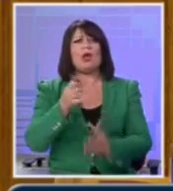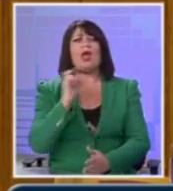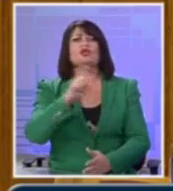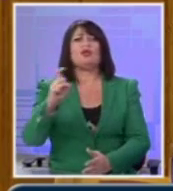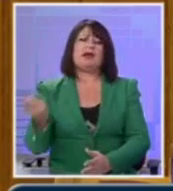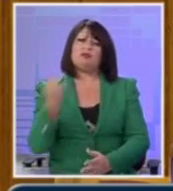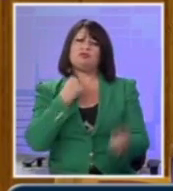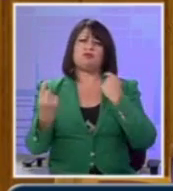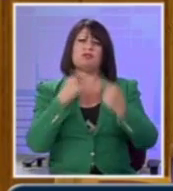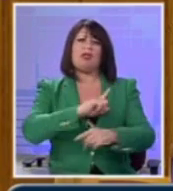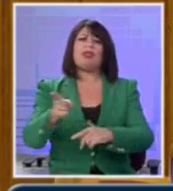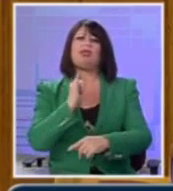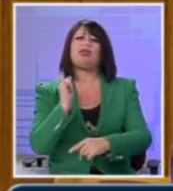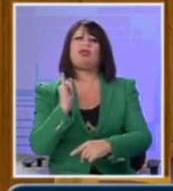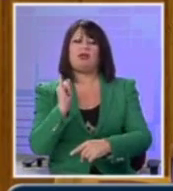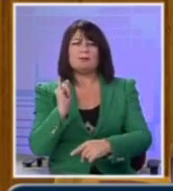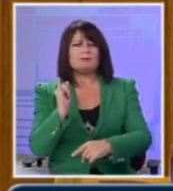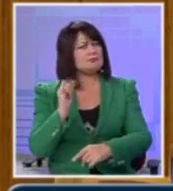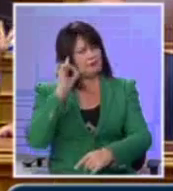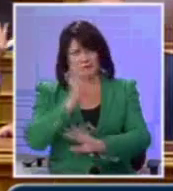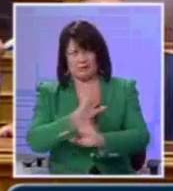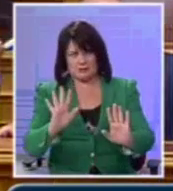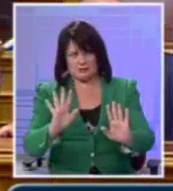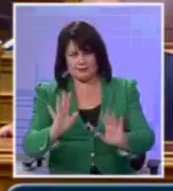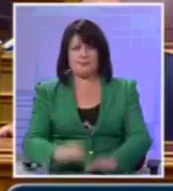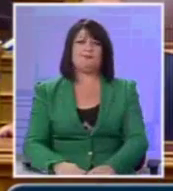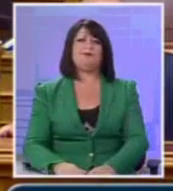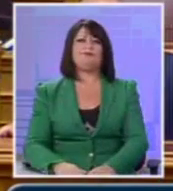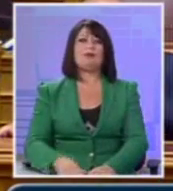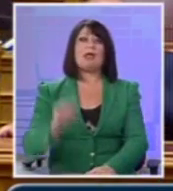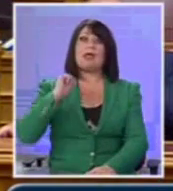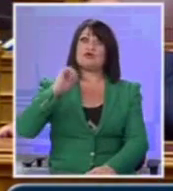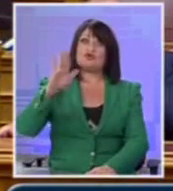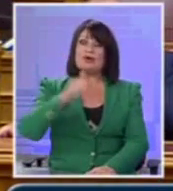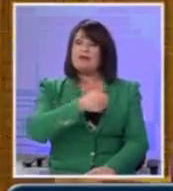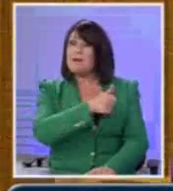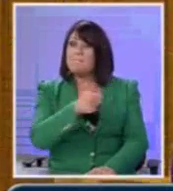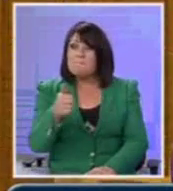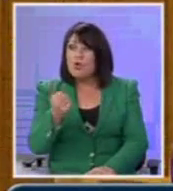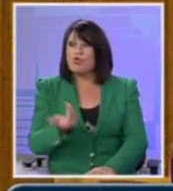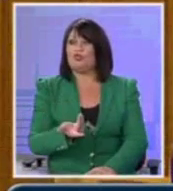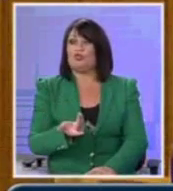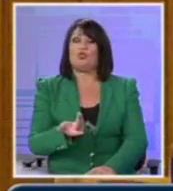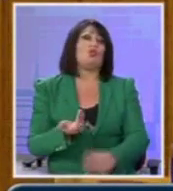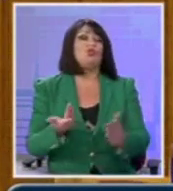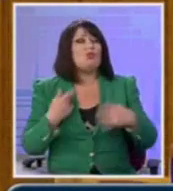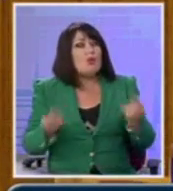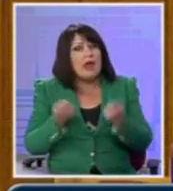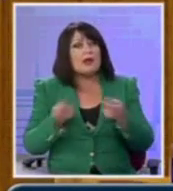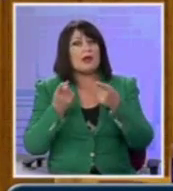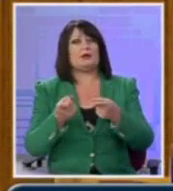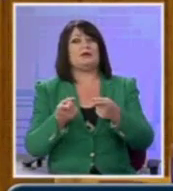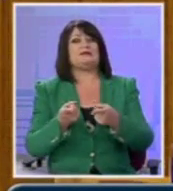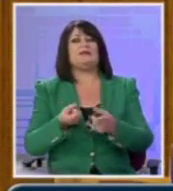καθυστερήσεις. Δεν εννοούμε όπως εσείς την εξωστρέφεια, τη μοναδική δράση εξωστρέφειας που υλοποιήσατε